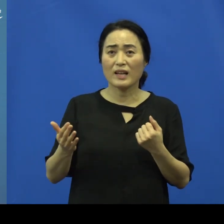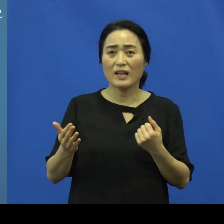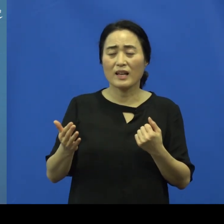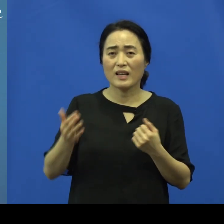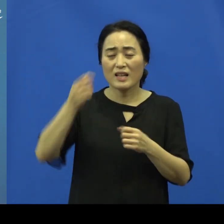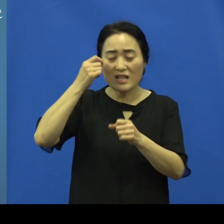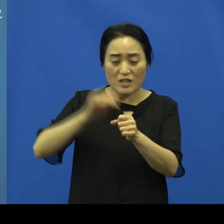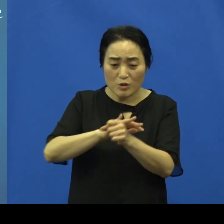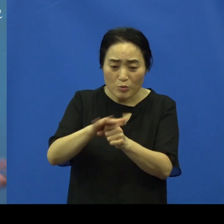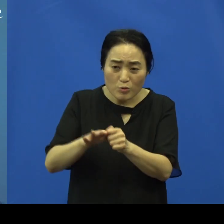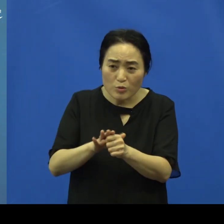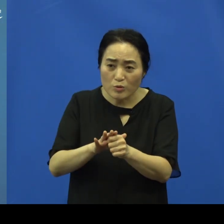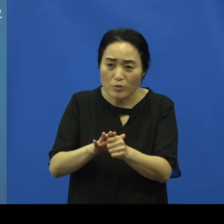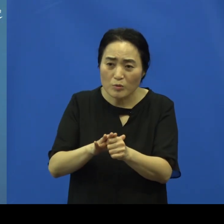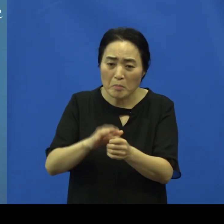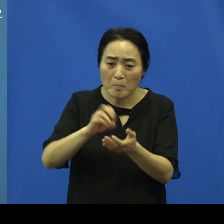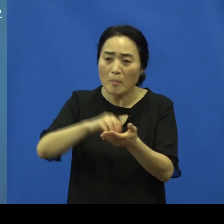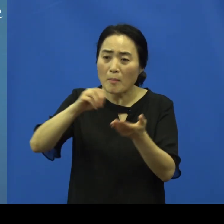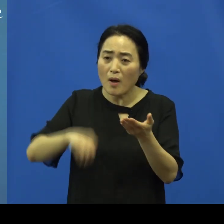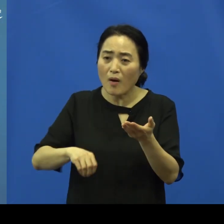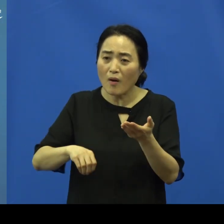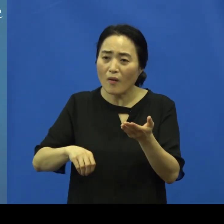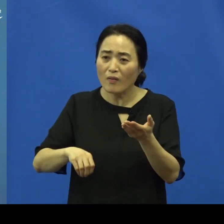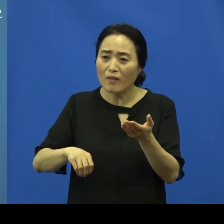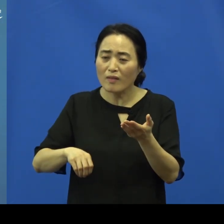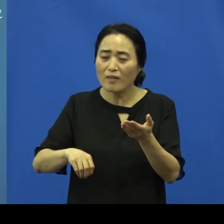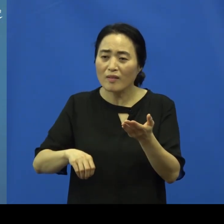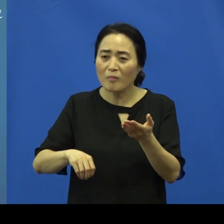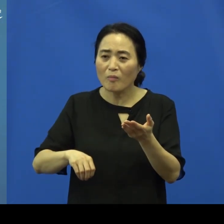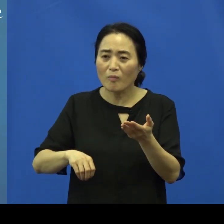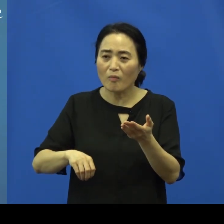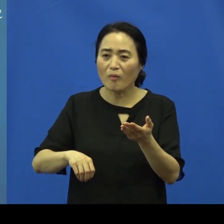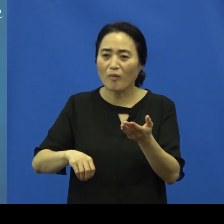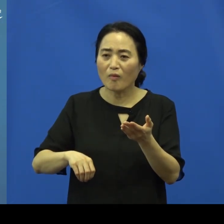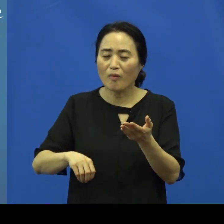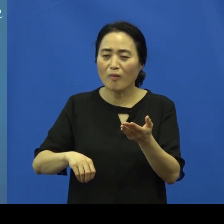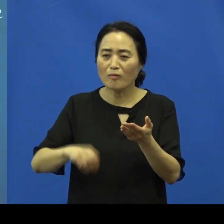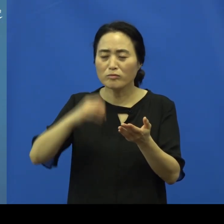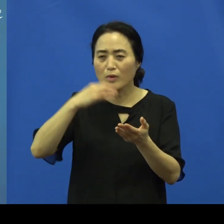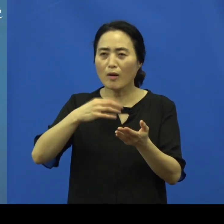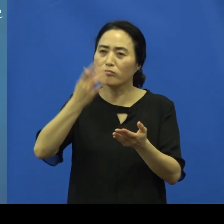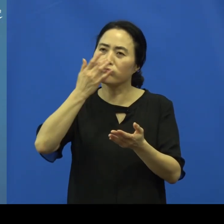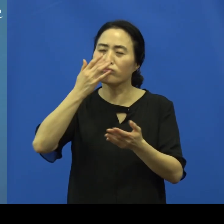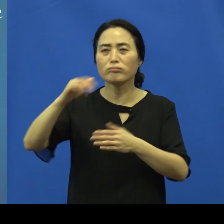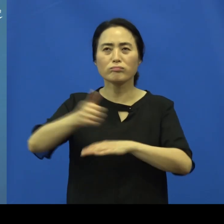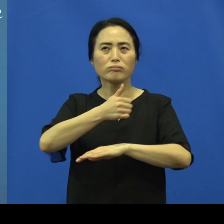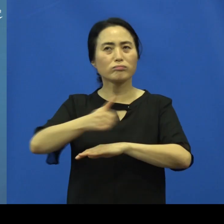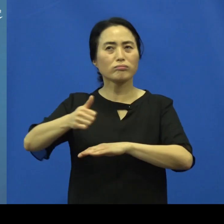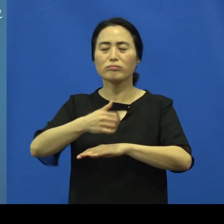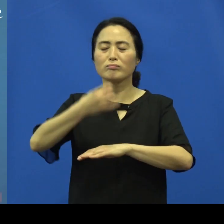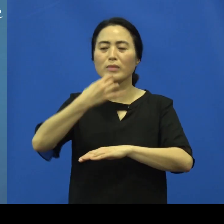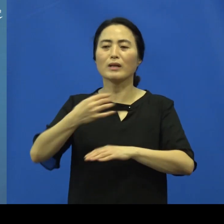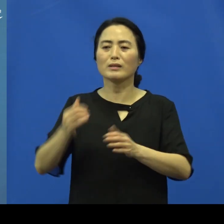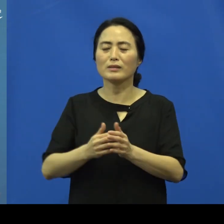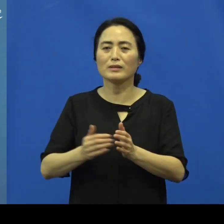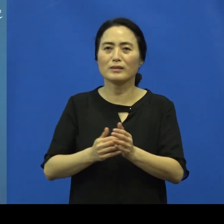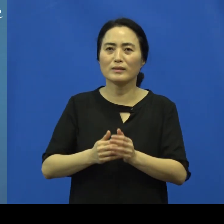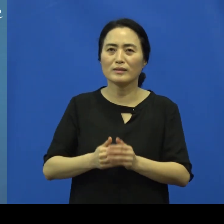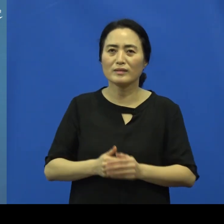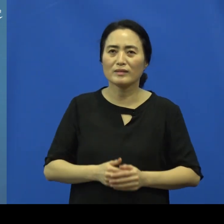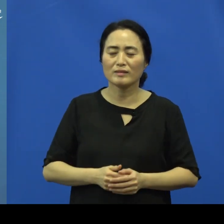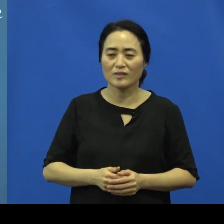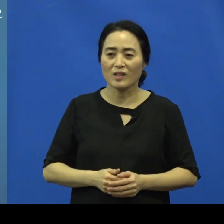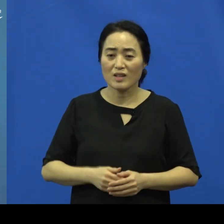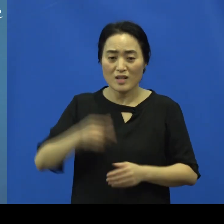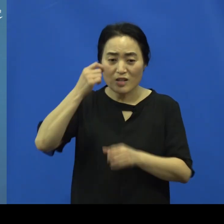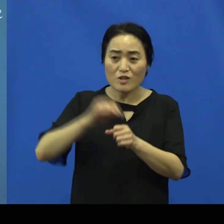이 긍휼이 없으면 우리가 하는 일은 다 사무적이에요. 매끄럽게 할 수 있고 실적도 만들어낼 수 있고 잘한다고 평가를 받을